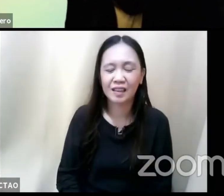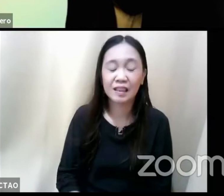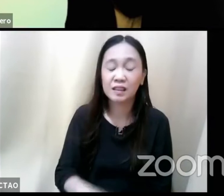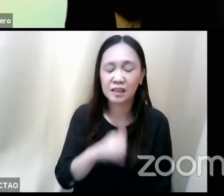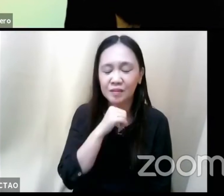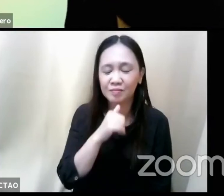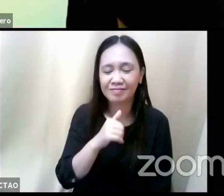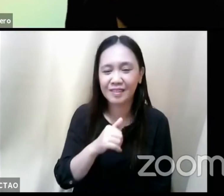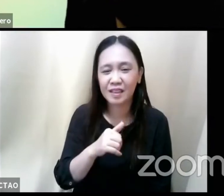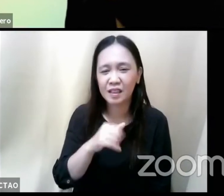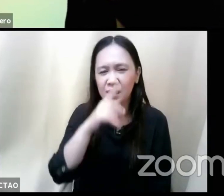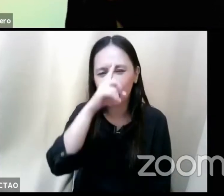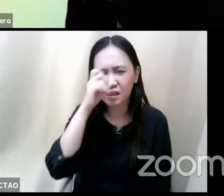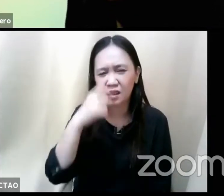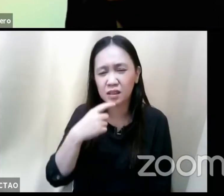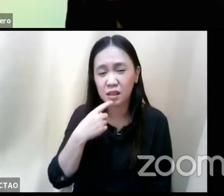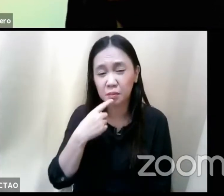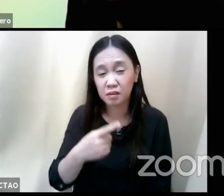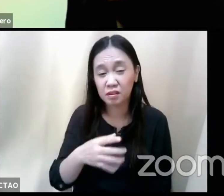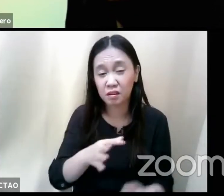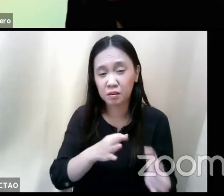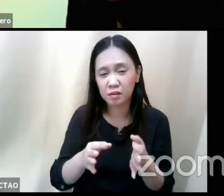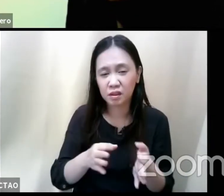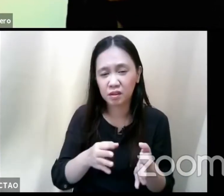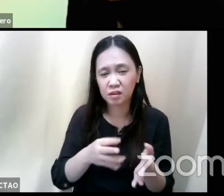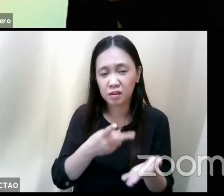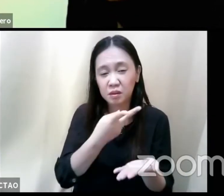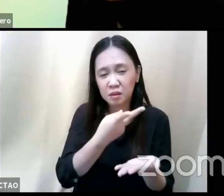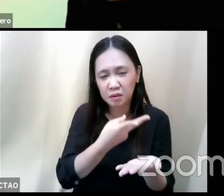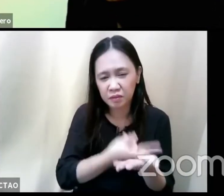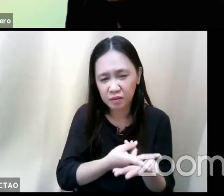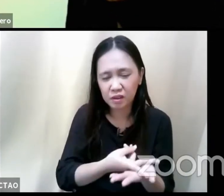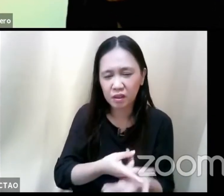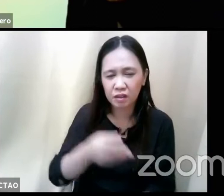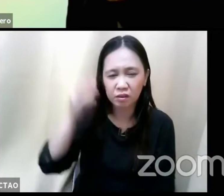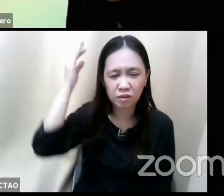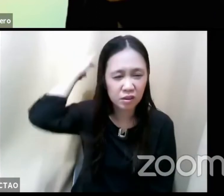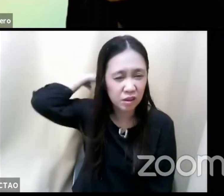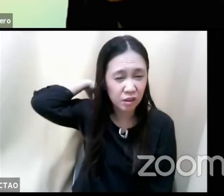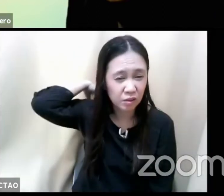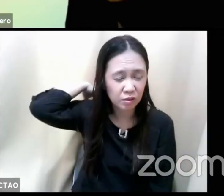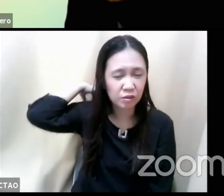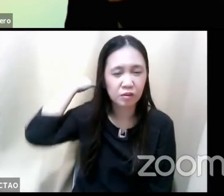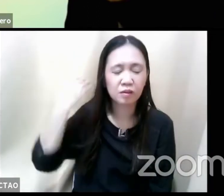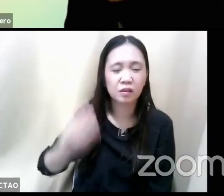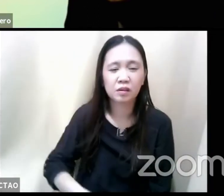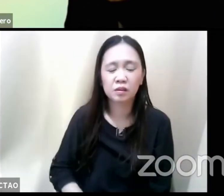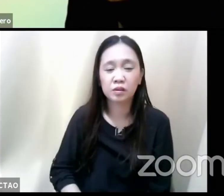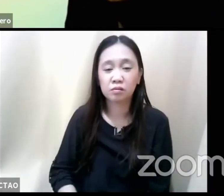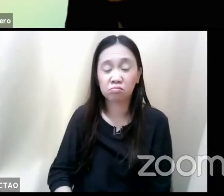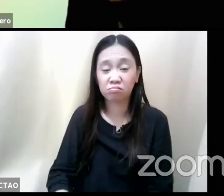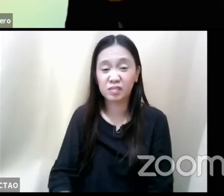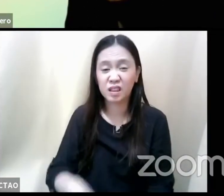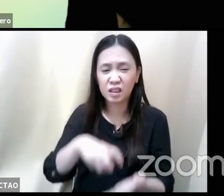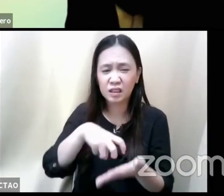ni Mami, pag humiga daw siya ng flat, lahat ng muscles niya sa likod, hamstring, sa knee, may